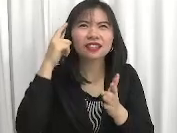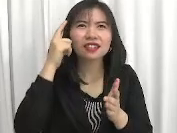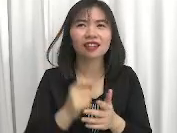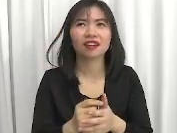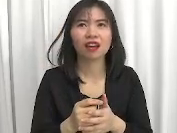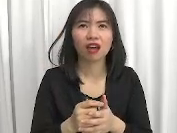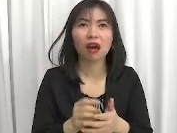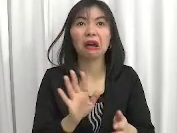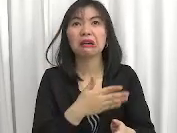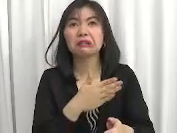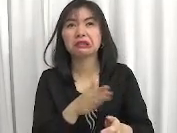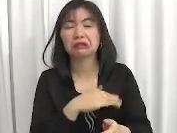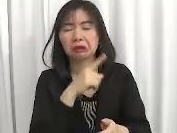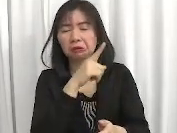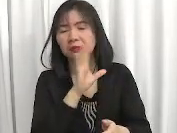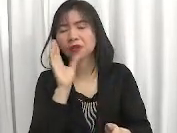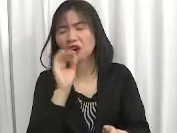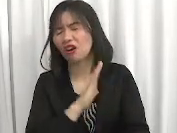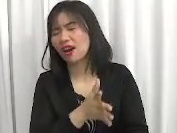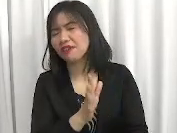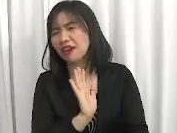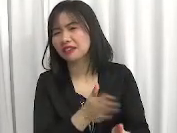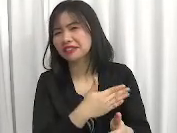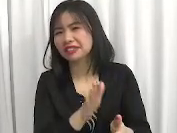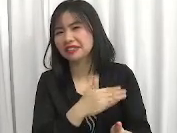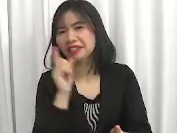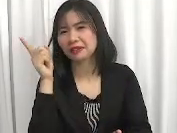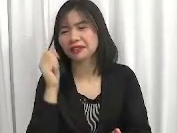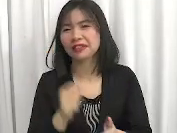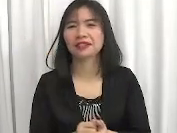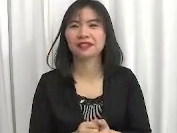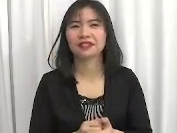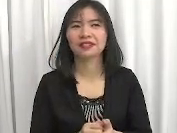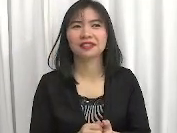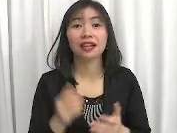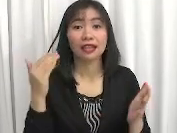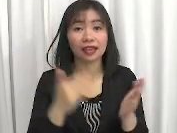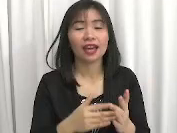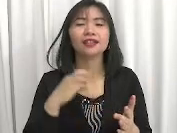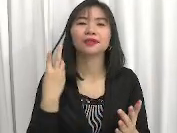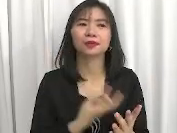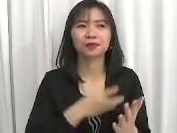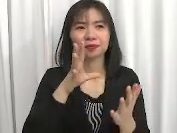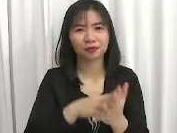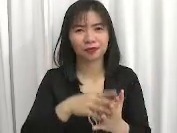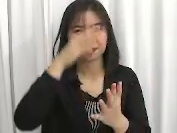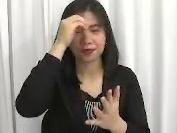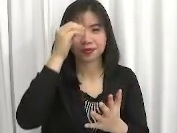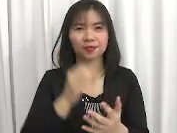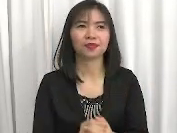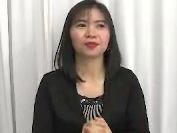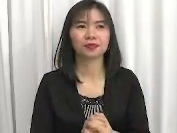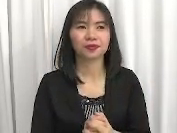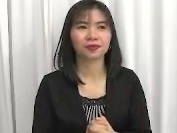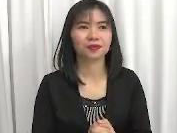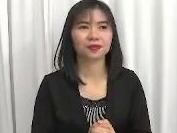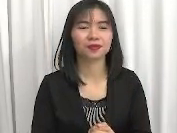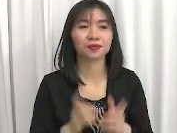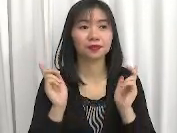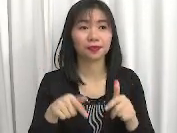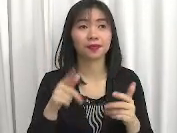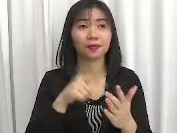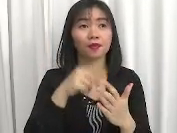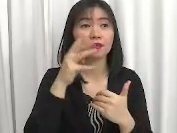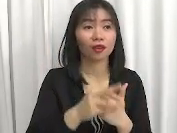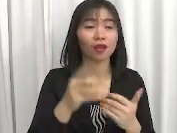tono. Oo. Kaya tayo, natututo sa isa't isa. Yeah. Diba? Alam nyo, ang programang ito,